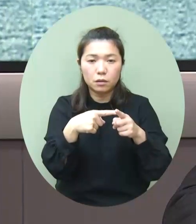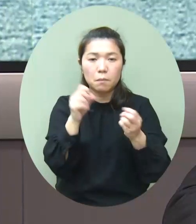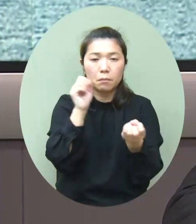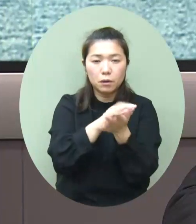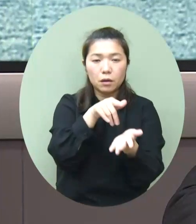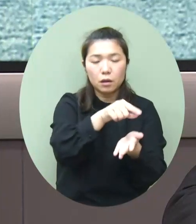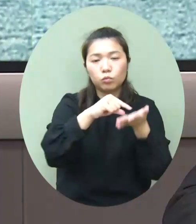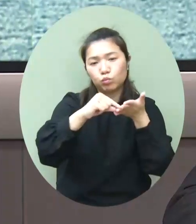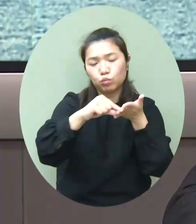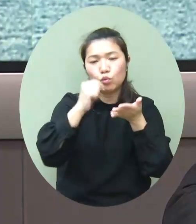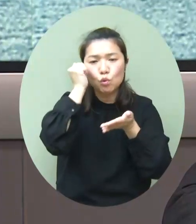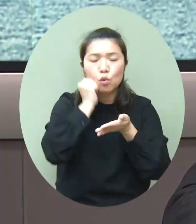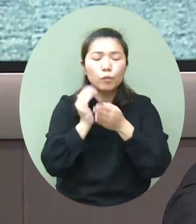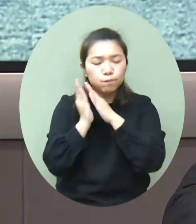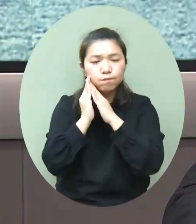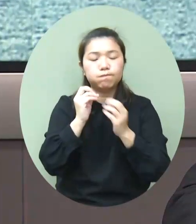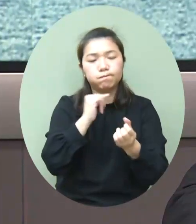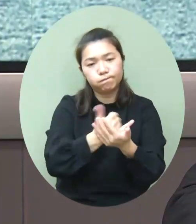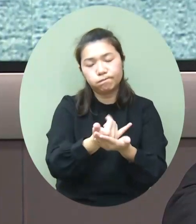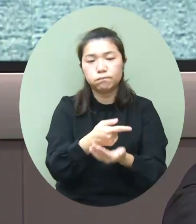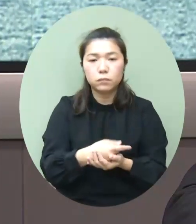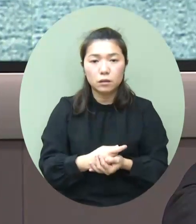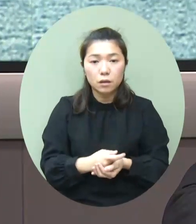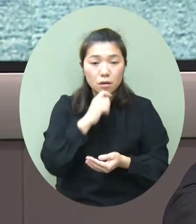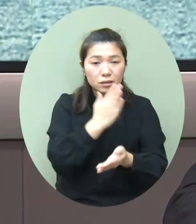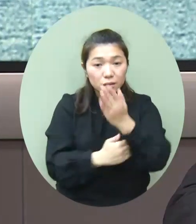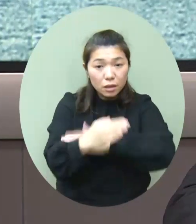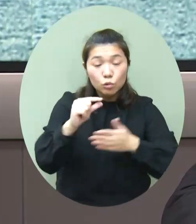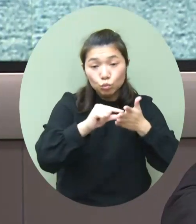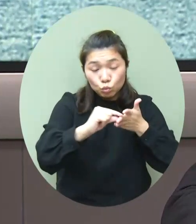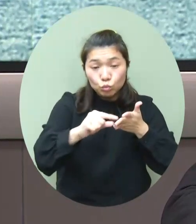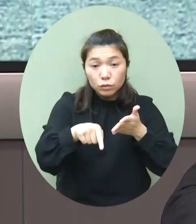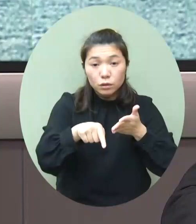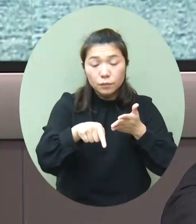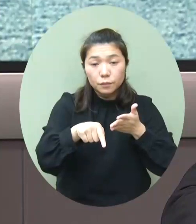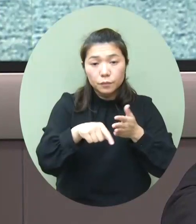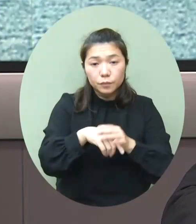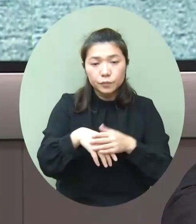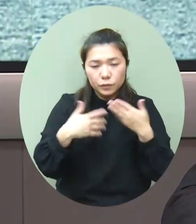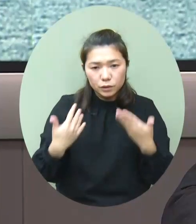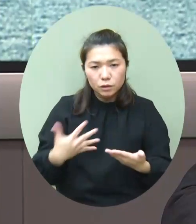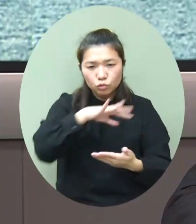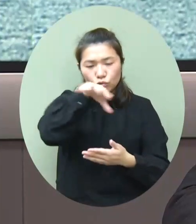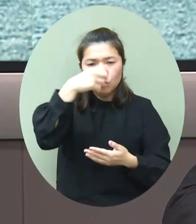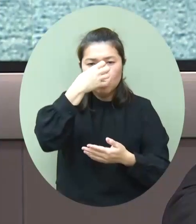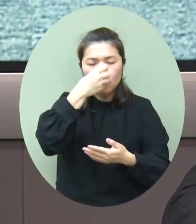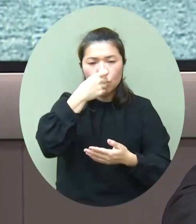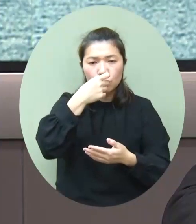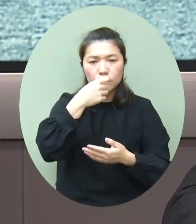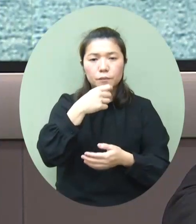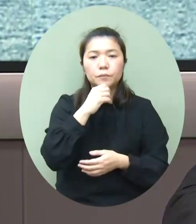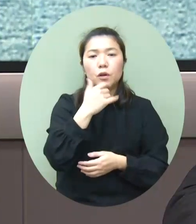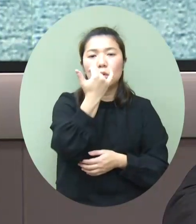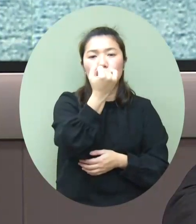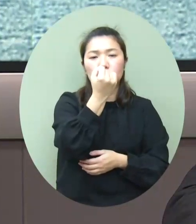680名的死亡个案是涉及院舍的住户。全港